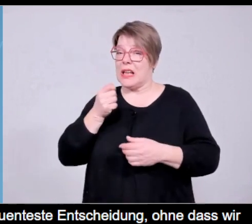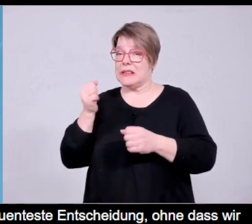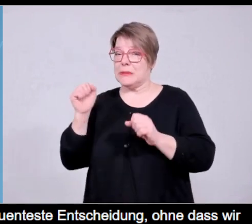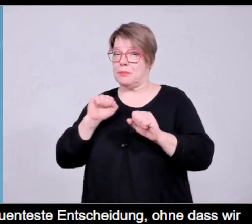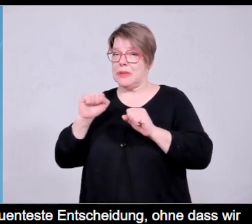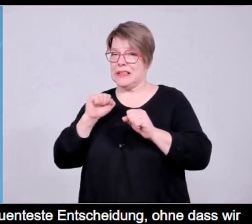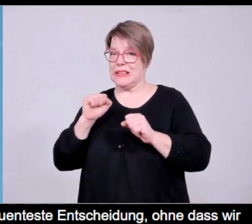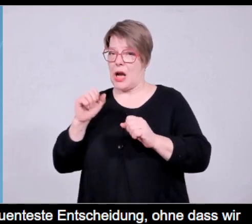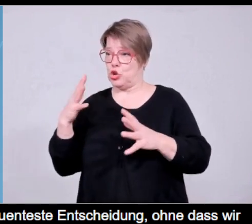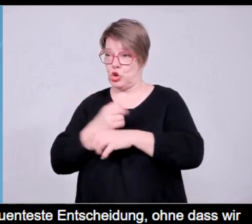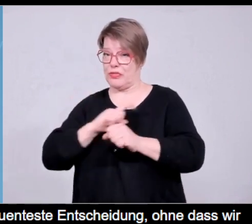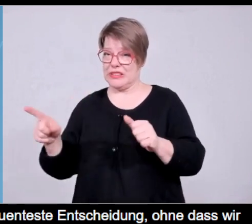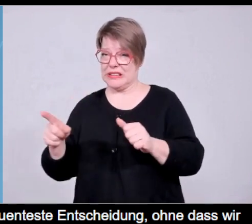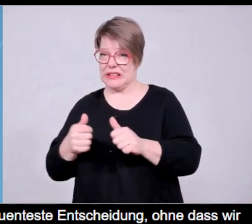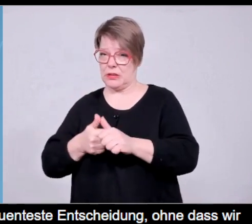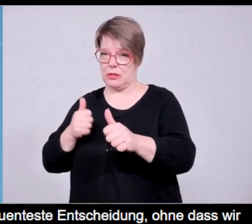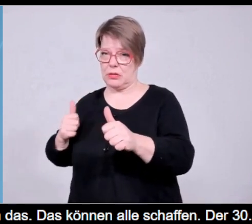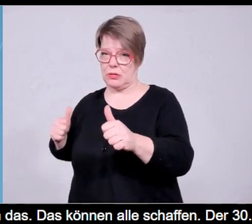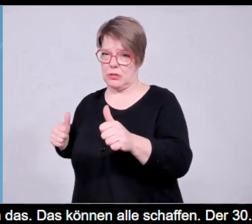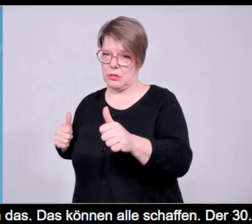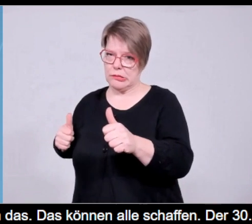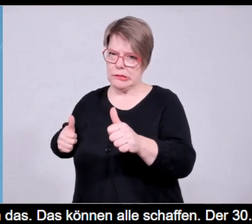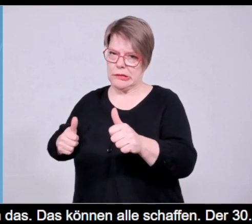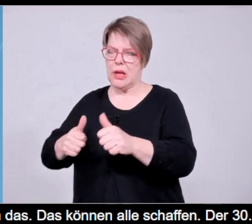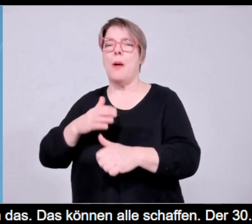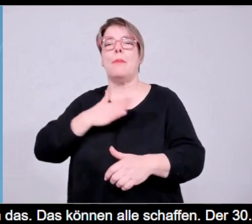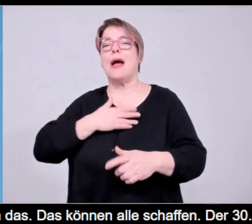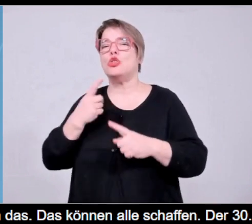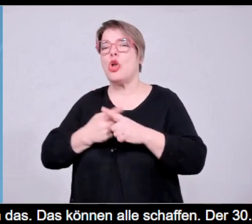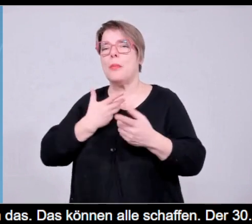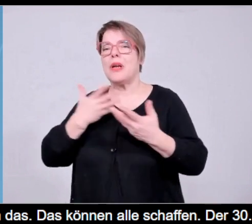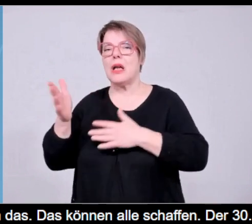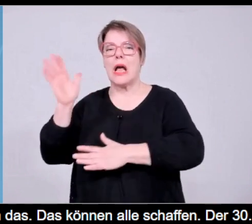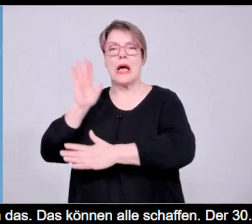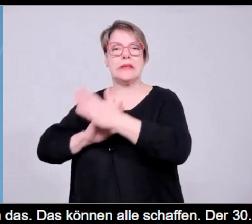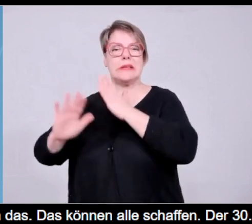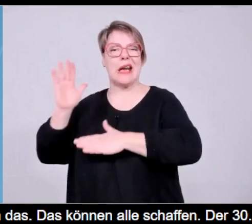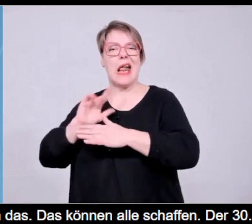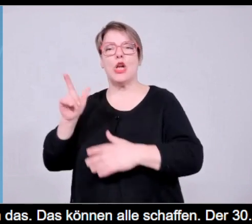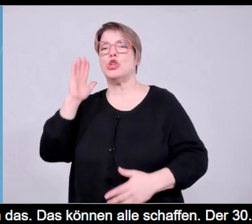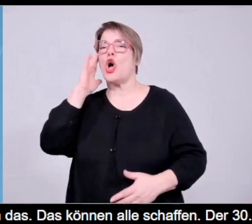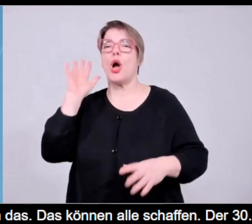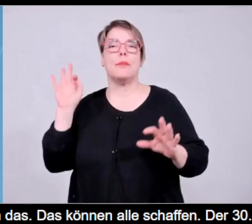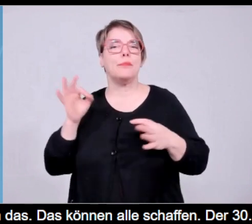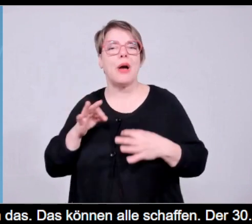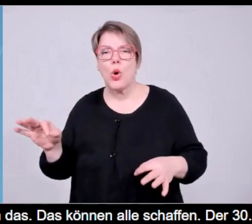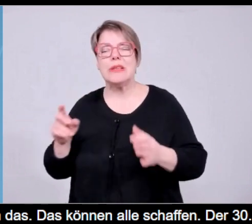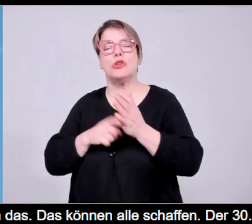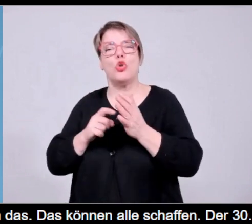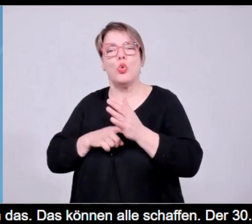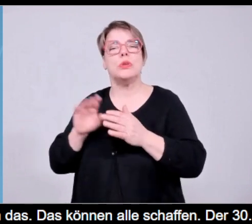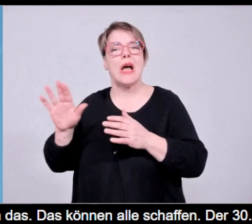Naja, das Finanzamt hat ja mehrerlei Aufgaben und das zu verbescheiden jetzt, das haben wir schon in einem hohen, siebenstelligen Bereich geschafft.